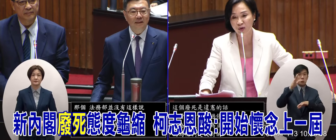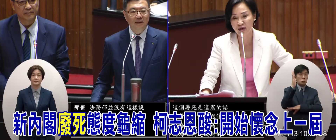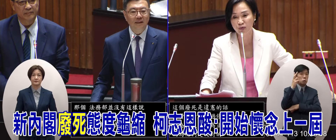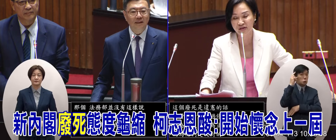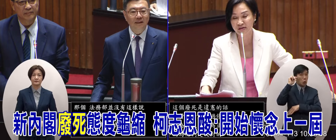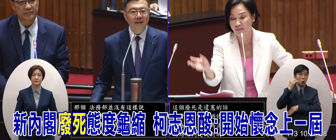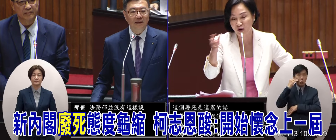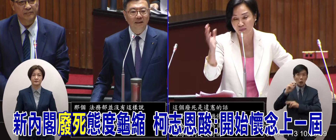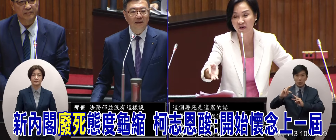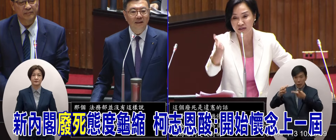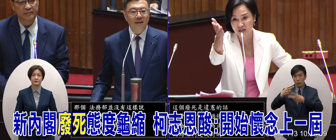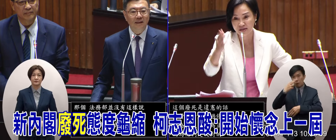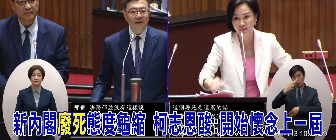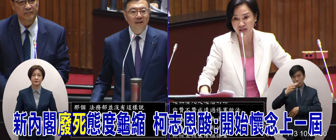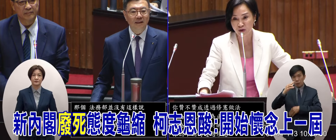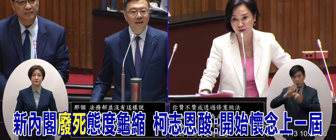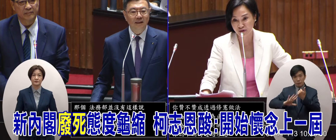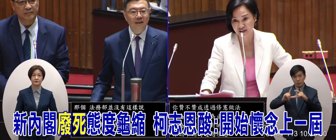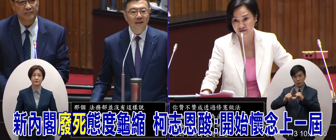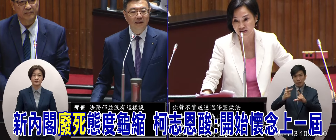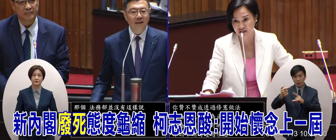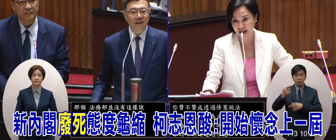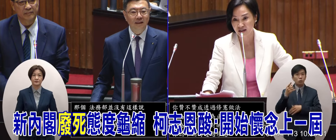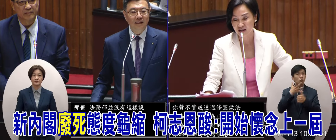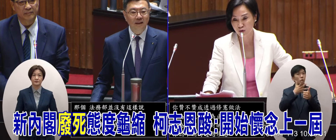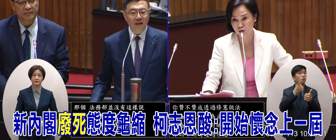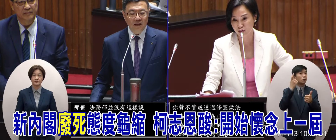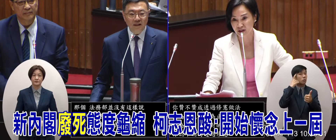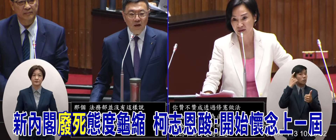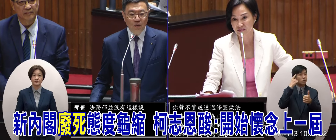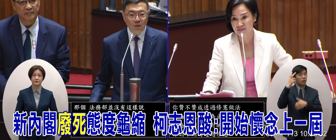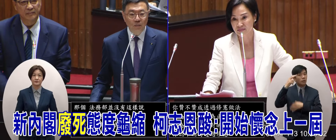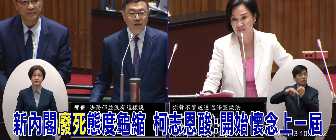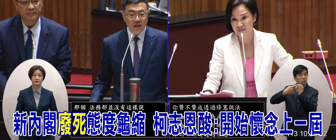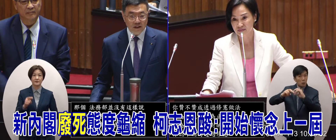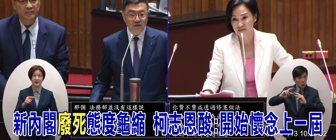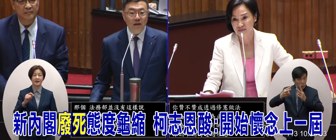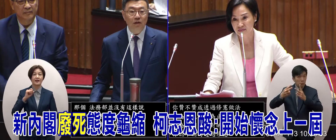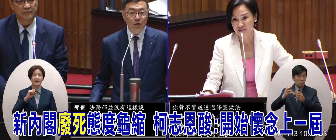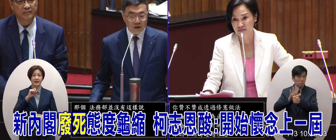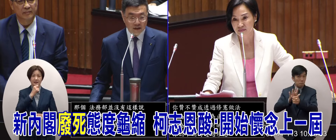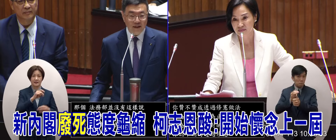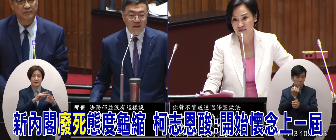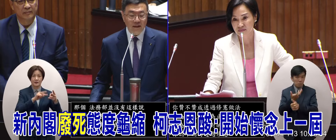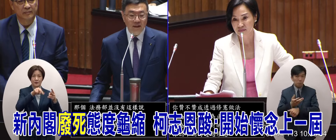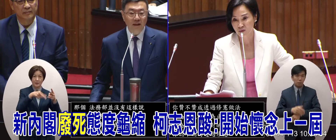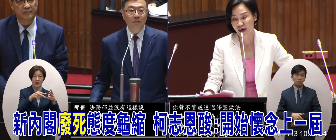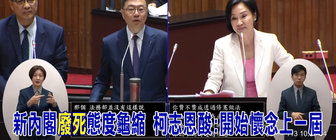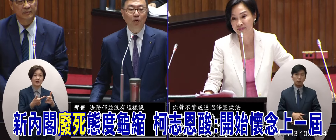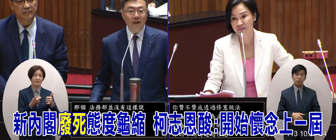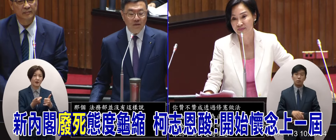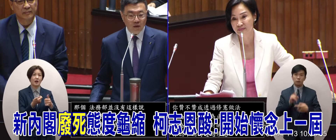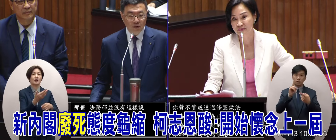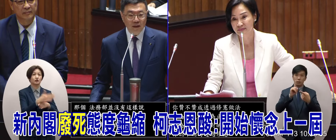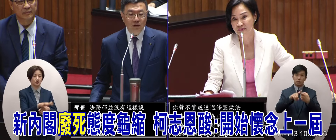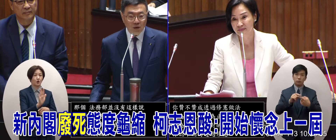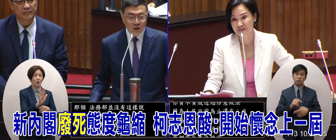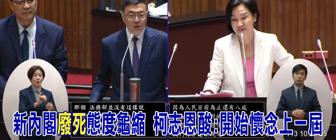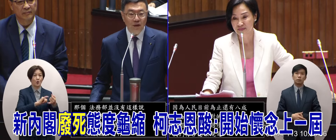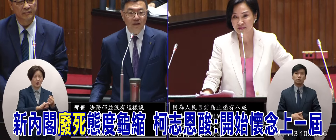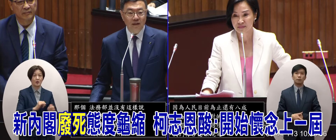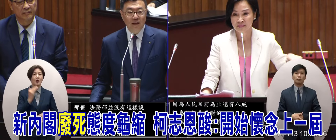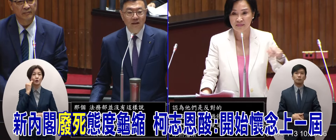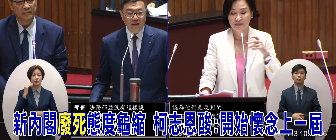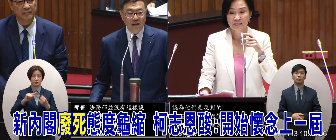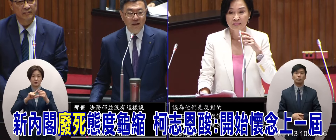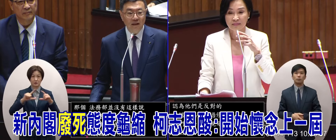呢，我们如果到目前为止没有部分，你赞不赞成用修宪的方式来做处理？ 依照我国目前的刑法是有死刑的， 那 么如果大法官会议最